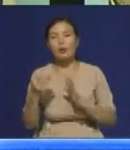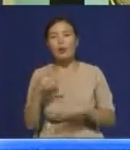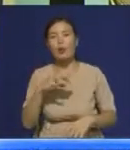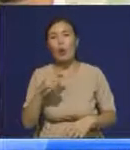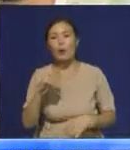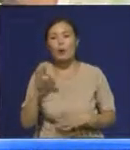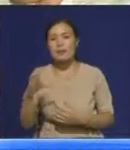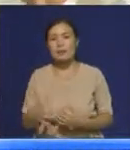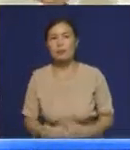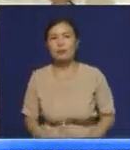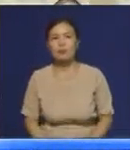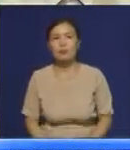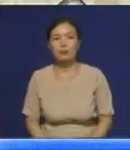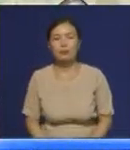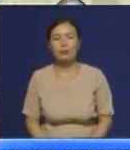прогрессом.